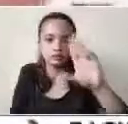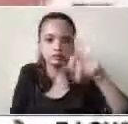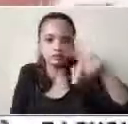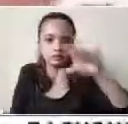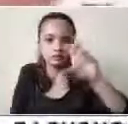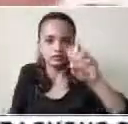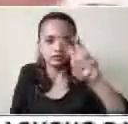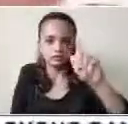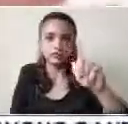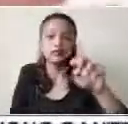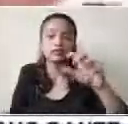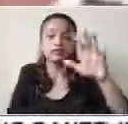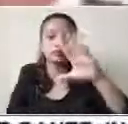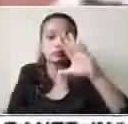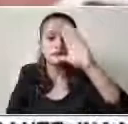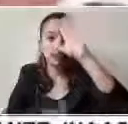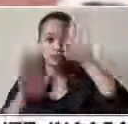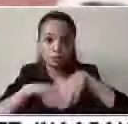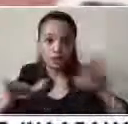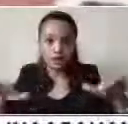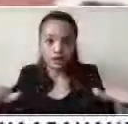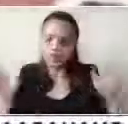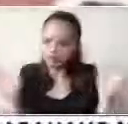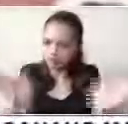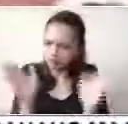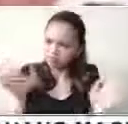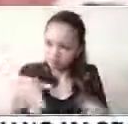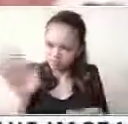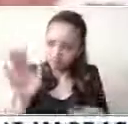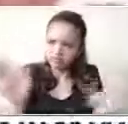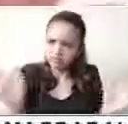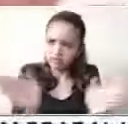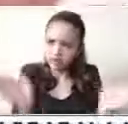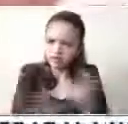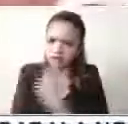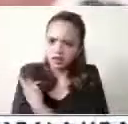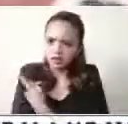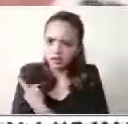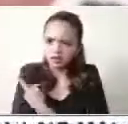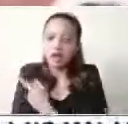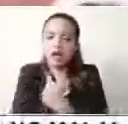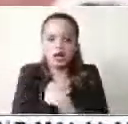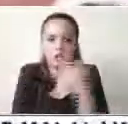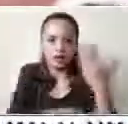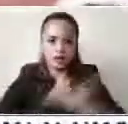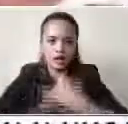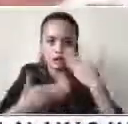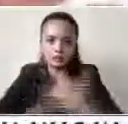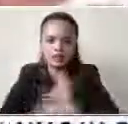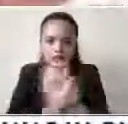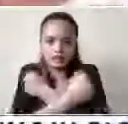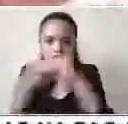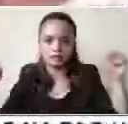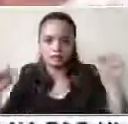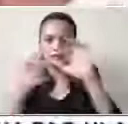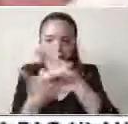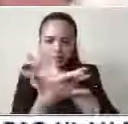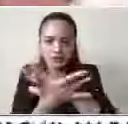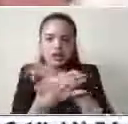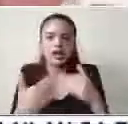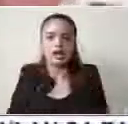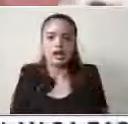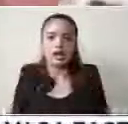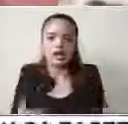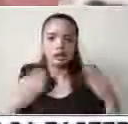the first 2 hours in the morning, we know that we will be able to spend and help in the rebound of this economy. But more